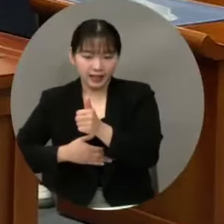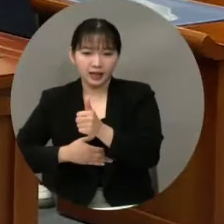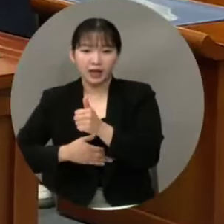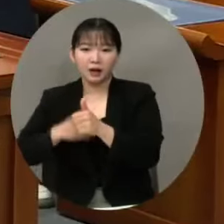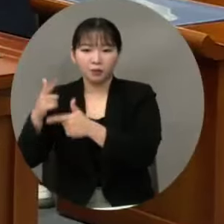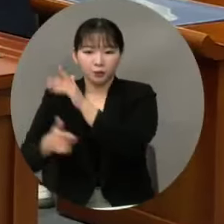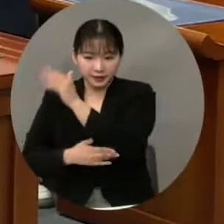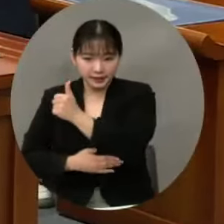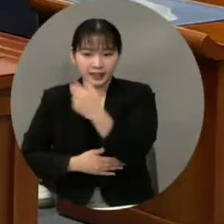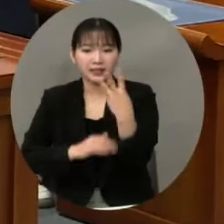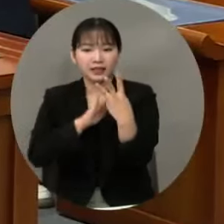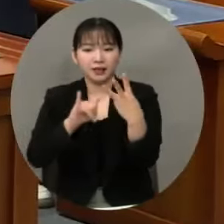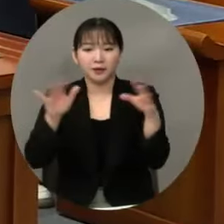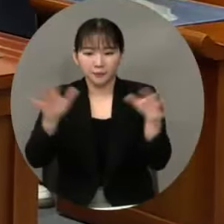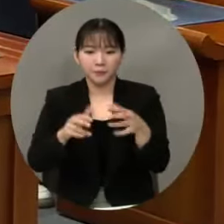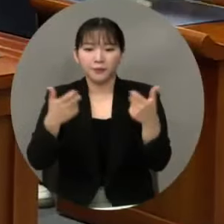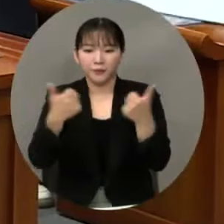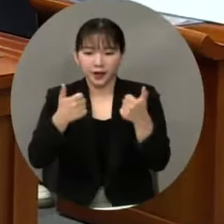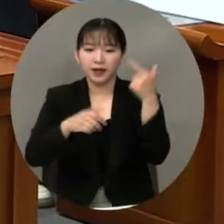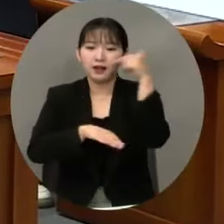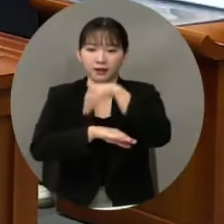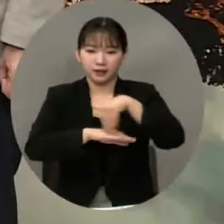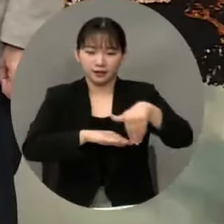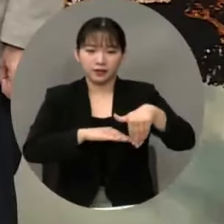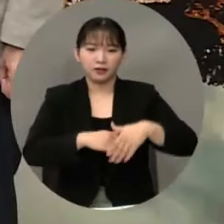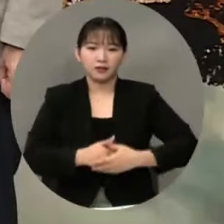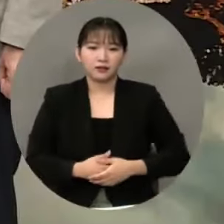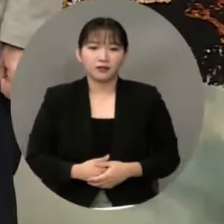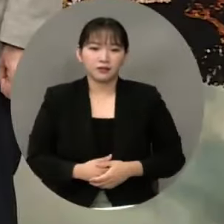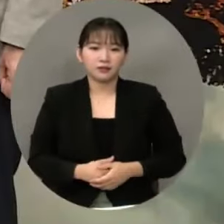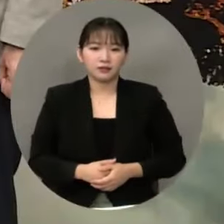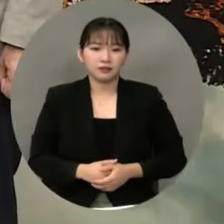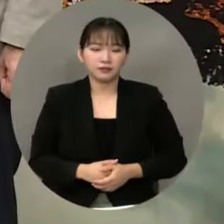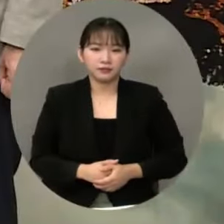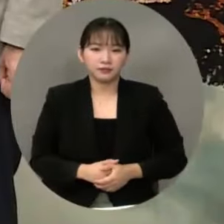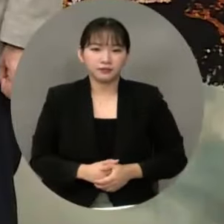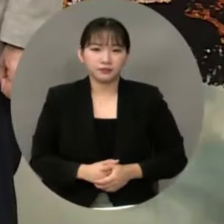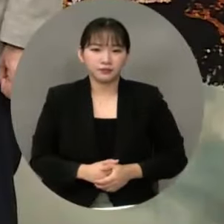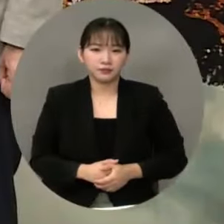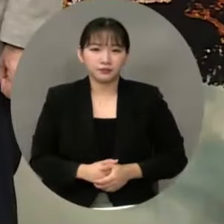박홍렬 목포시장의 3인 회동을 개최할 예정입니다. MBC 뉴스 김양훈입니다.